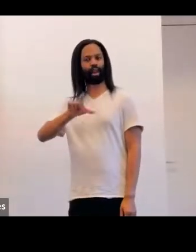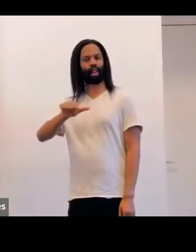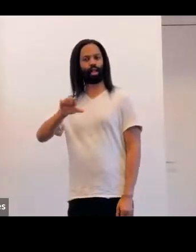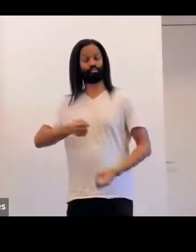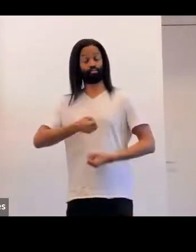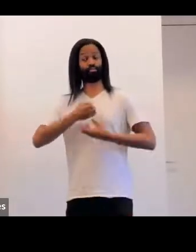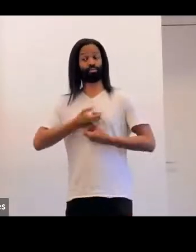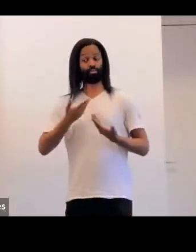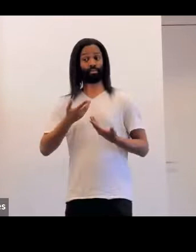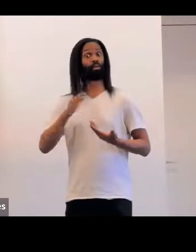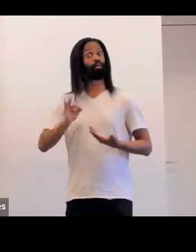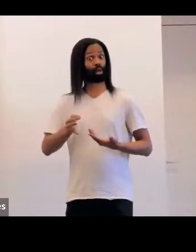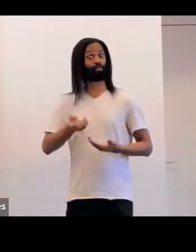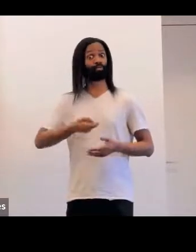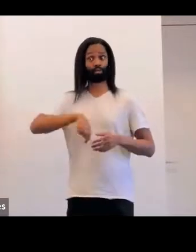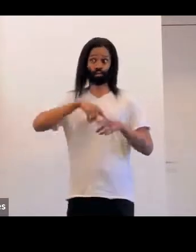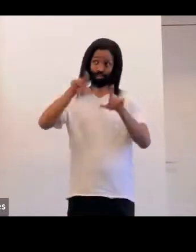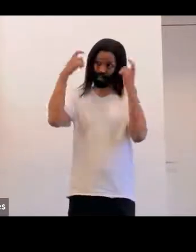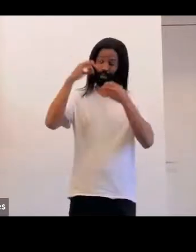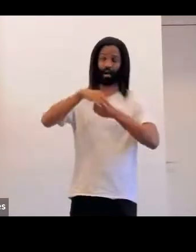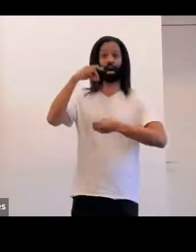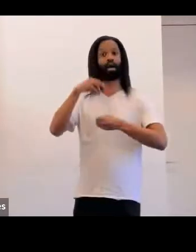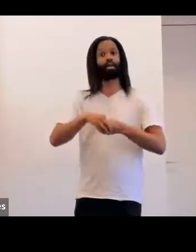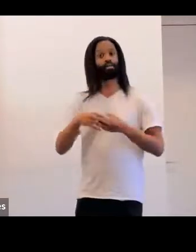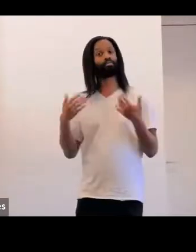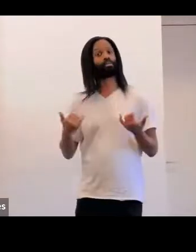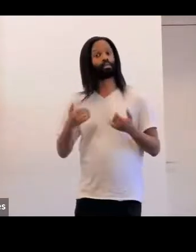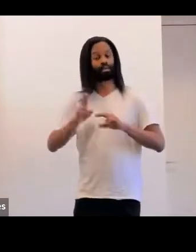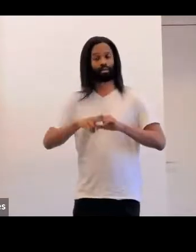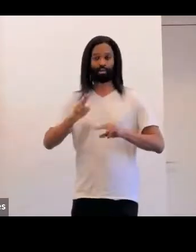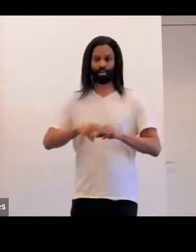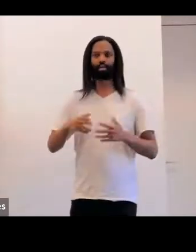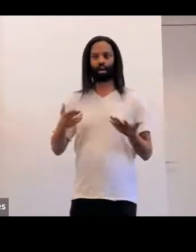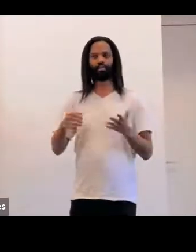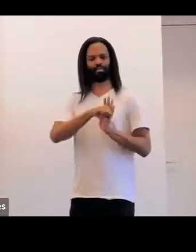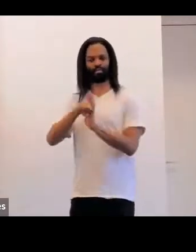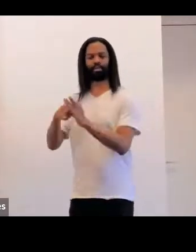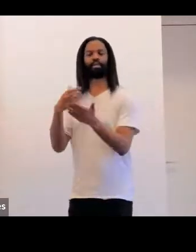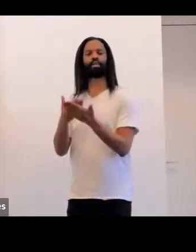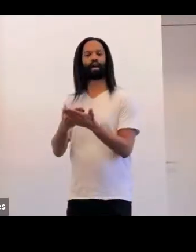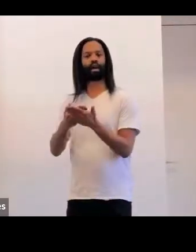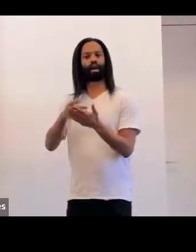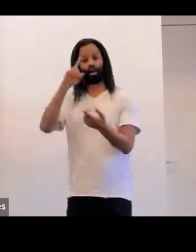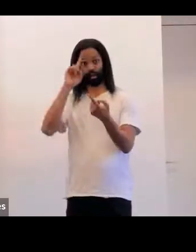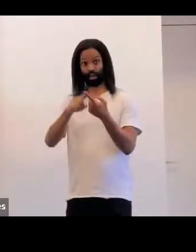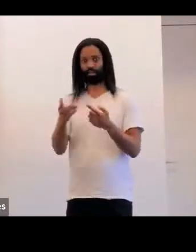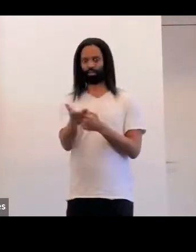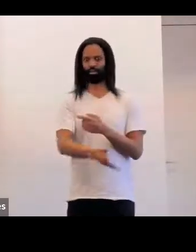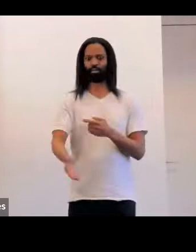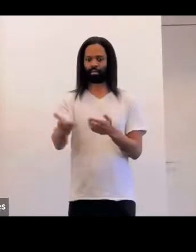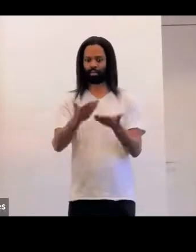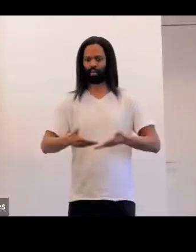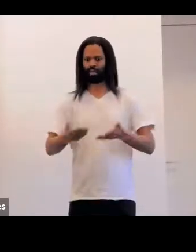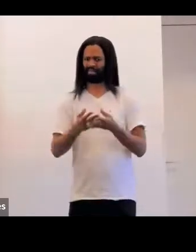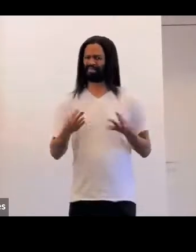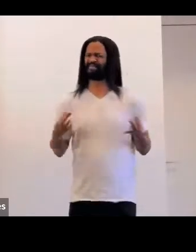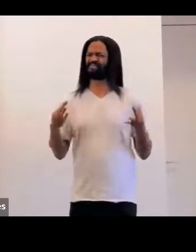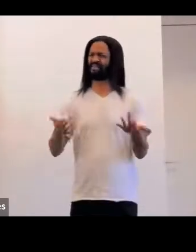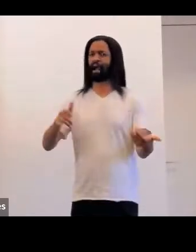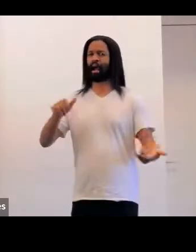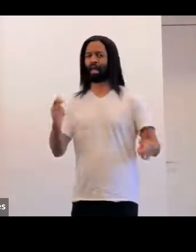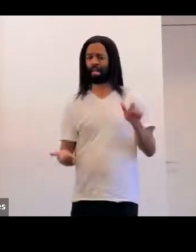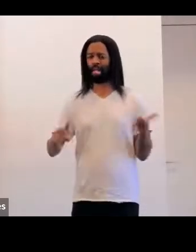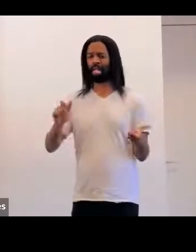sommes engagés et ce que nous souhaitons, c'est qu'à terme, ces personnes sortent de la grande précarité à laquelle elles sont